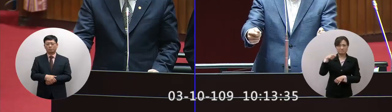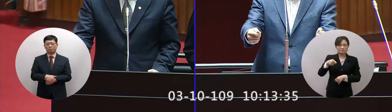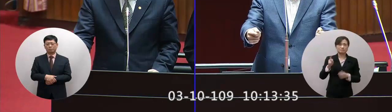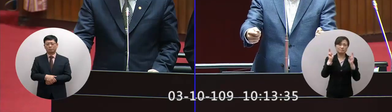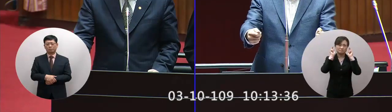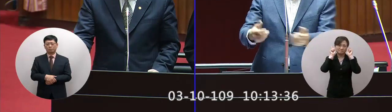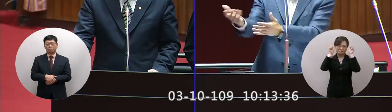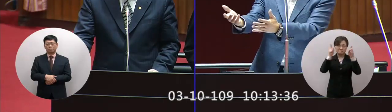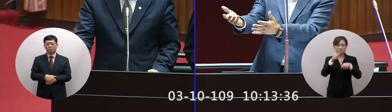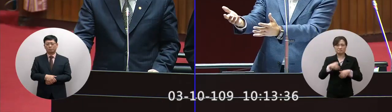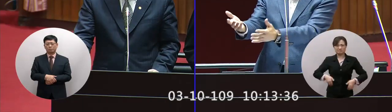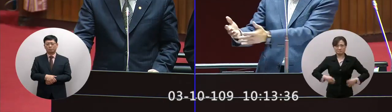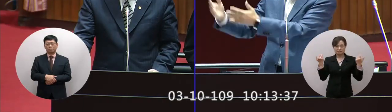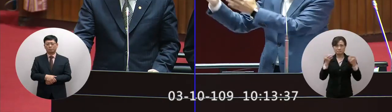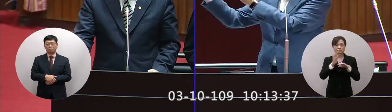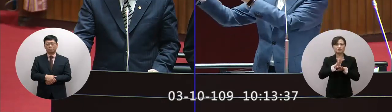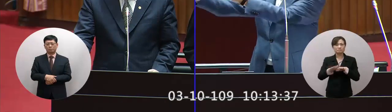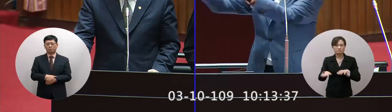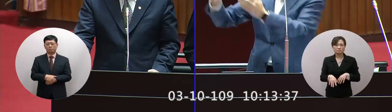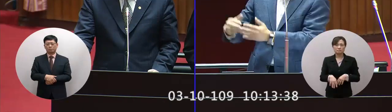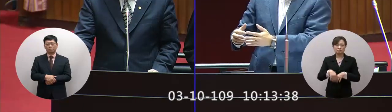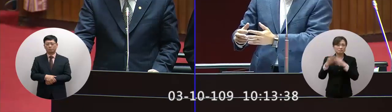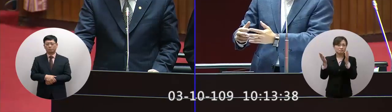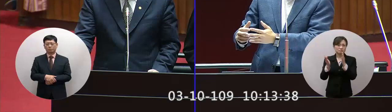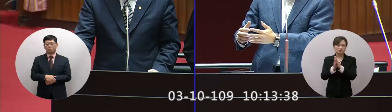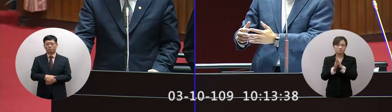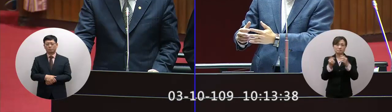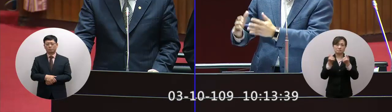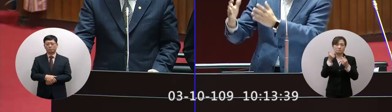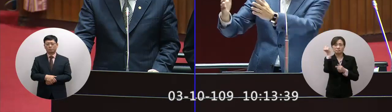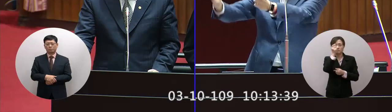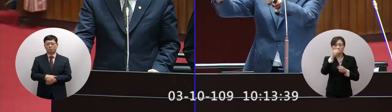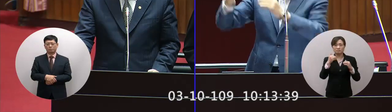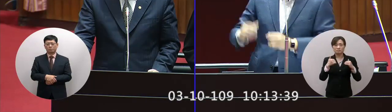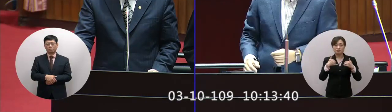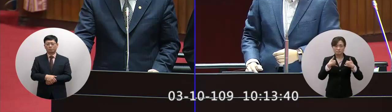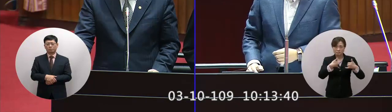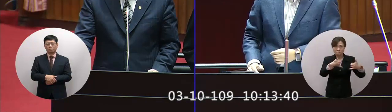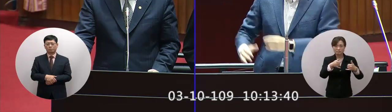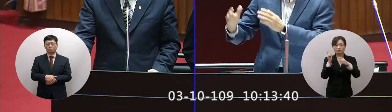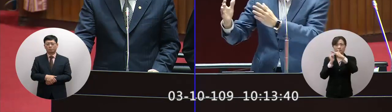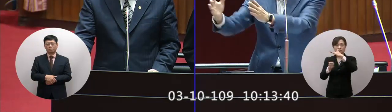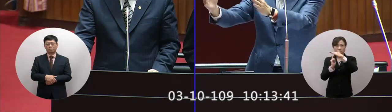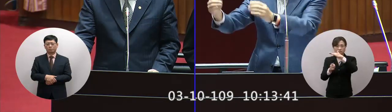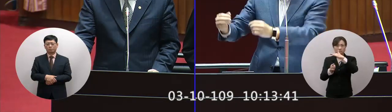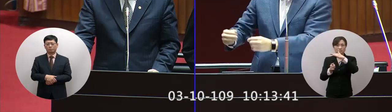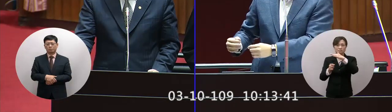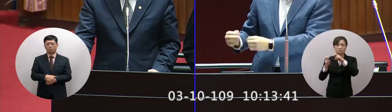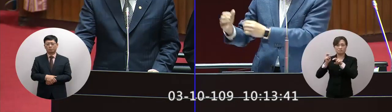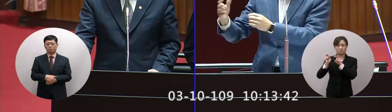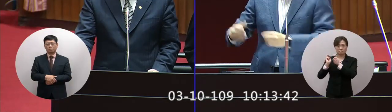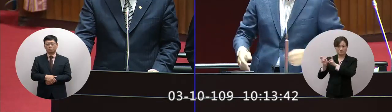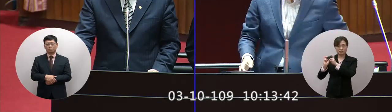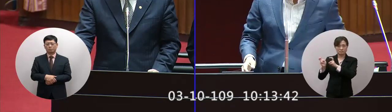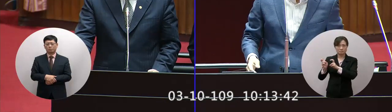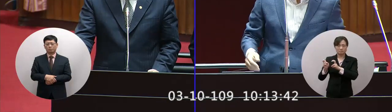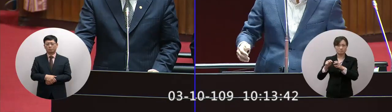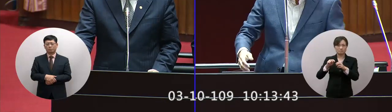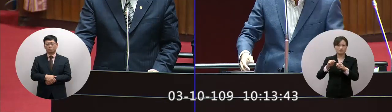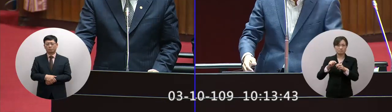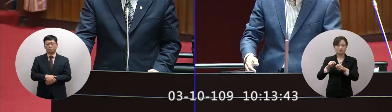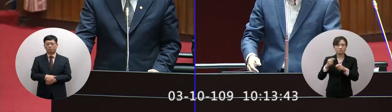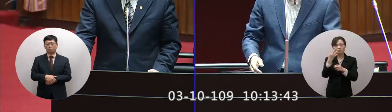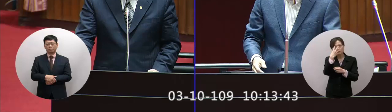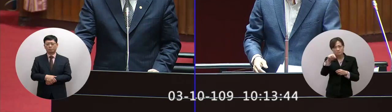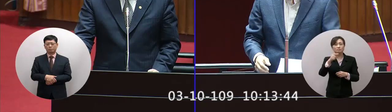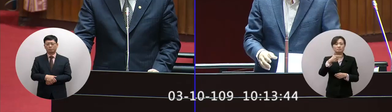公家机关，你说哪一个不是呢？快速道路对不对？高速公路、捷运啊，当然高好像高铁